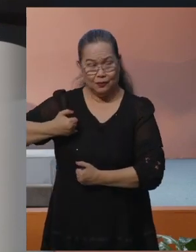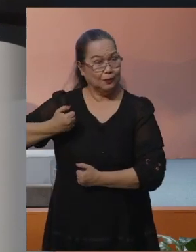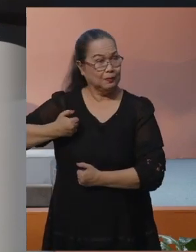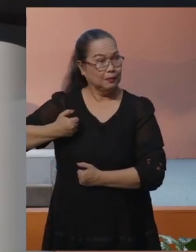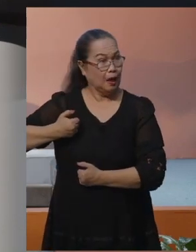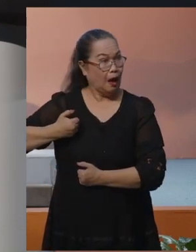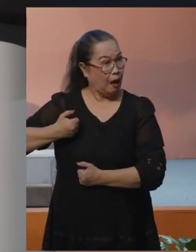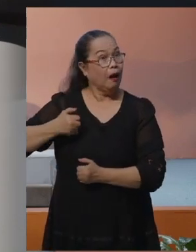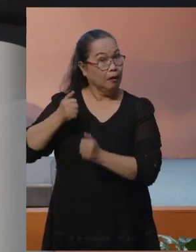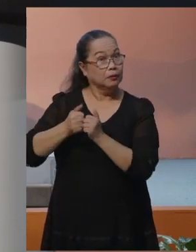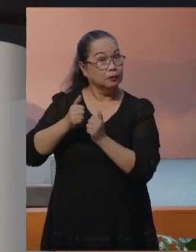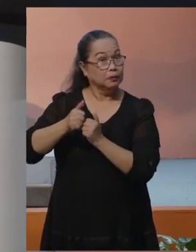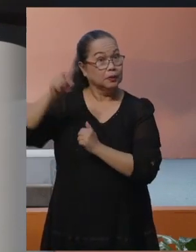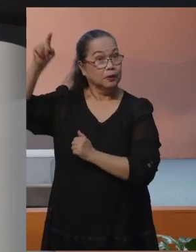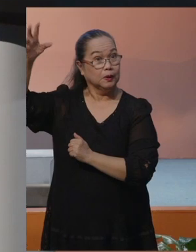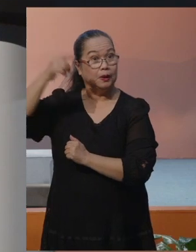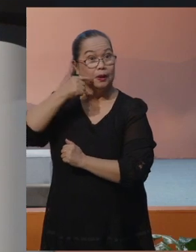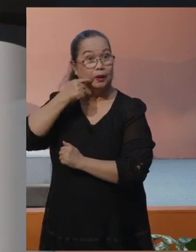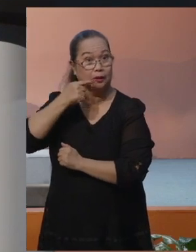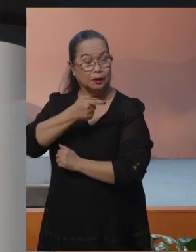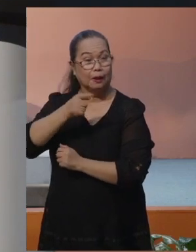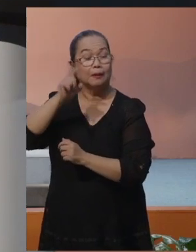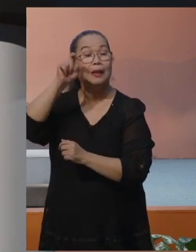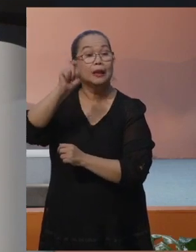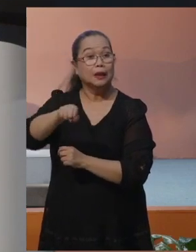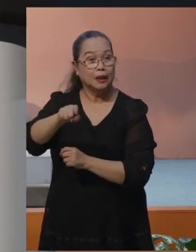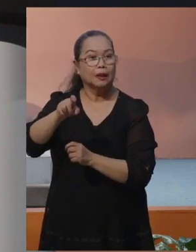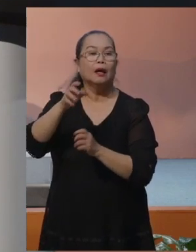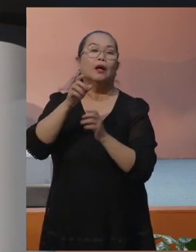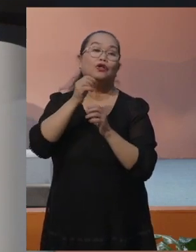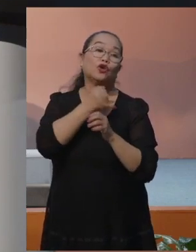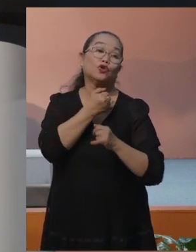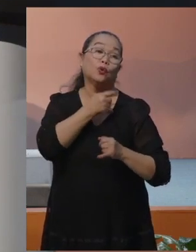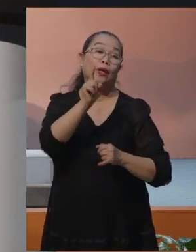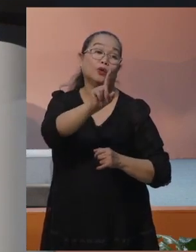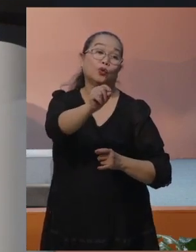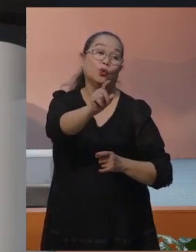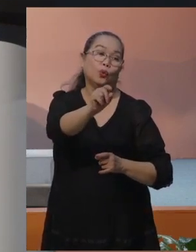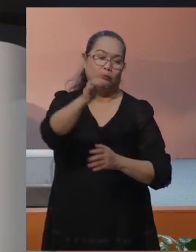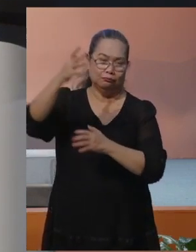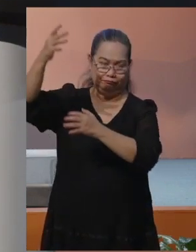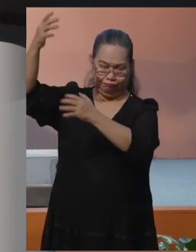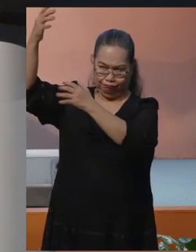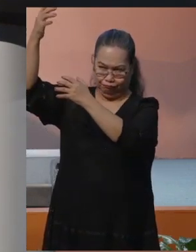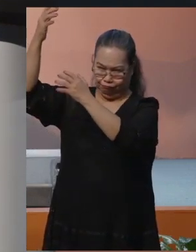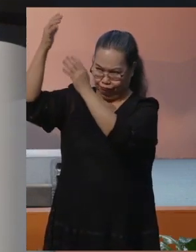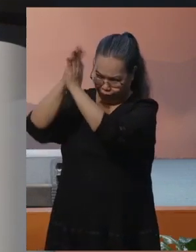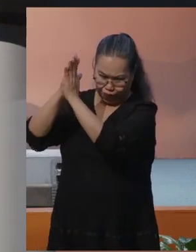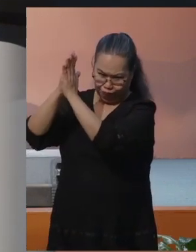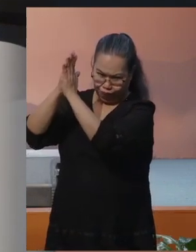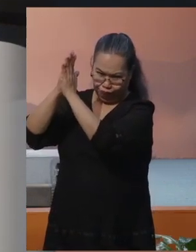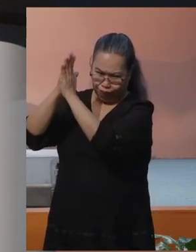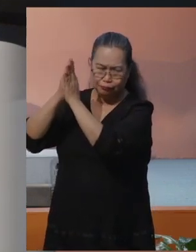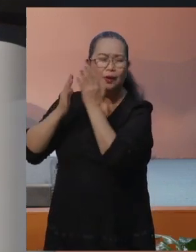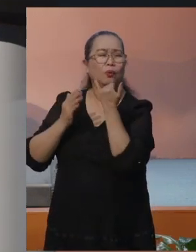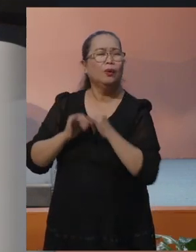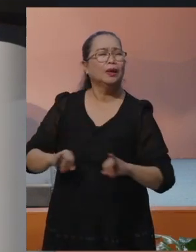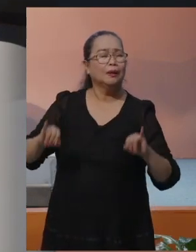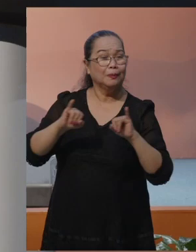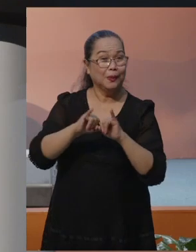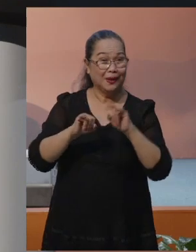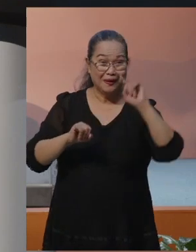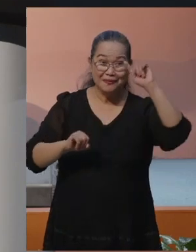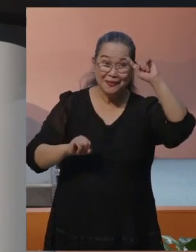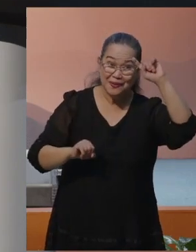So para masabi ng Diyos yon, si Joshua nanalangin sa Diyos. Bakit importante yon? Kasi natutunan na niya